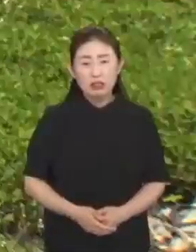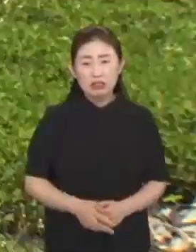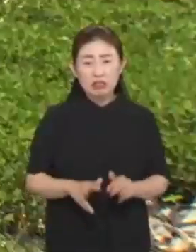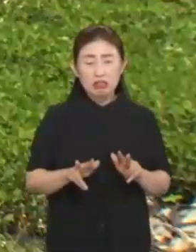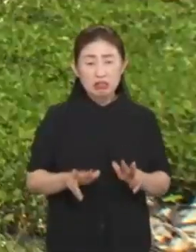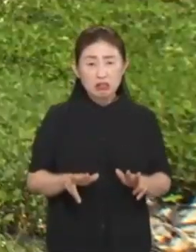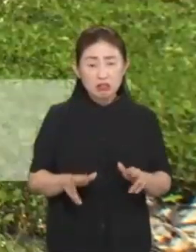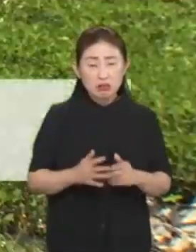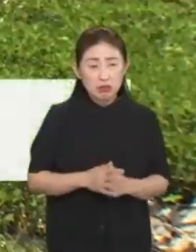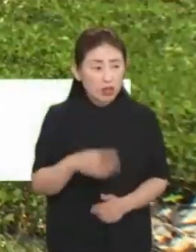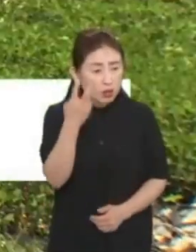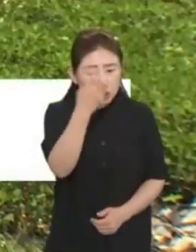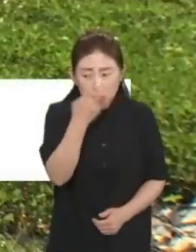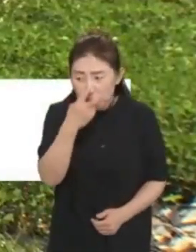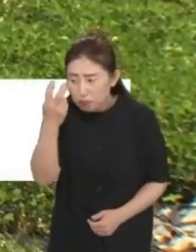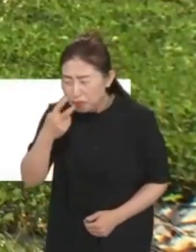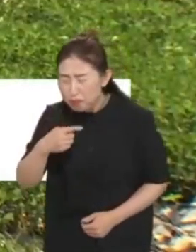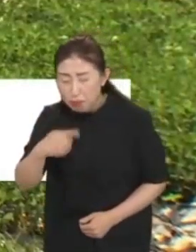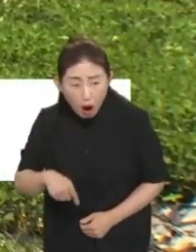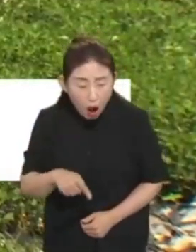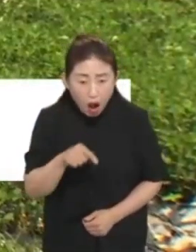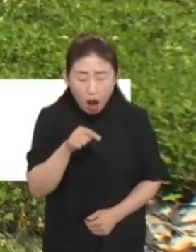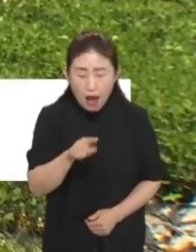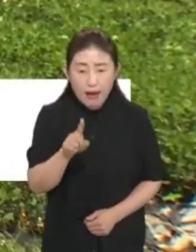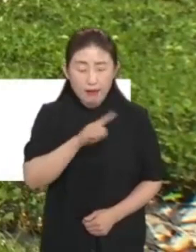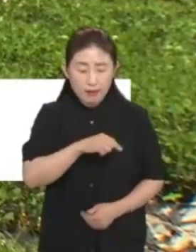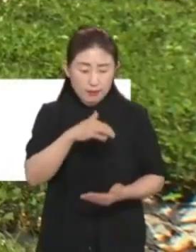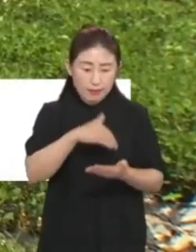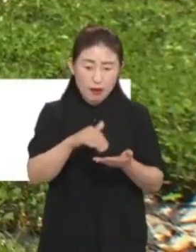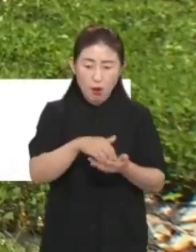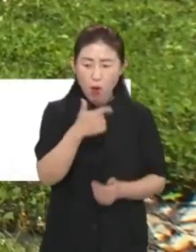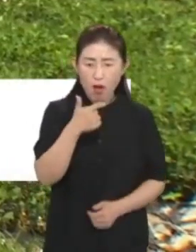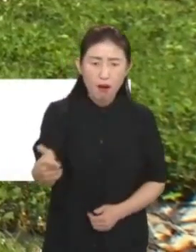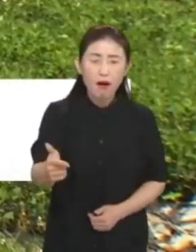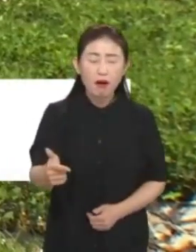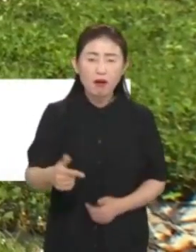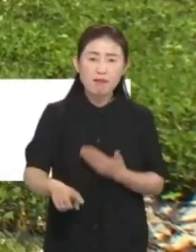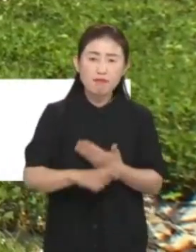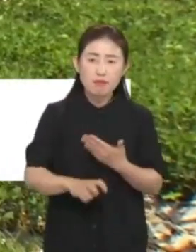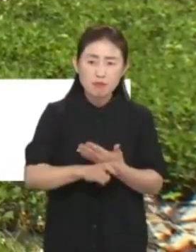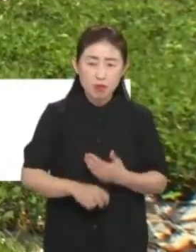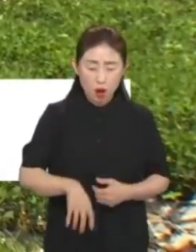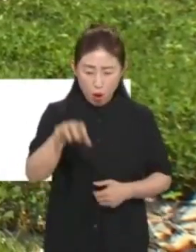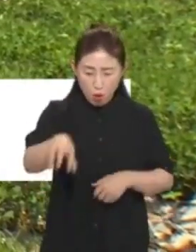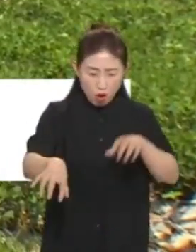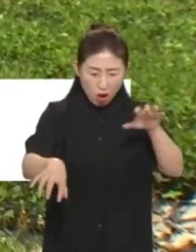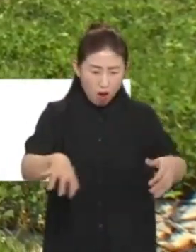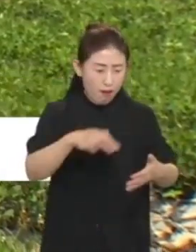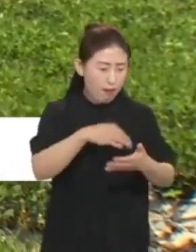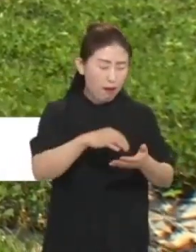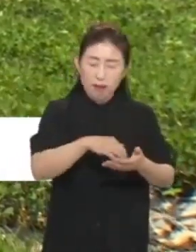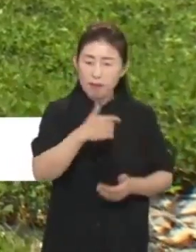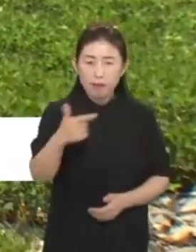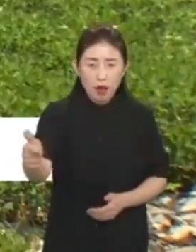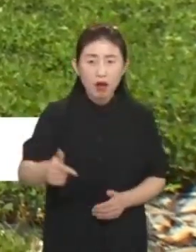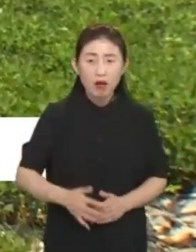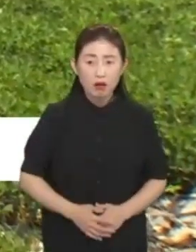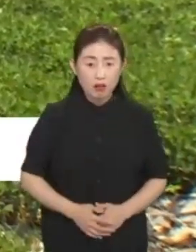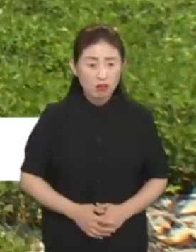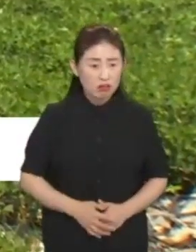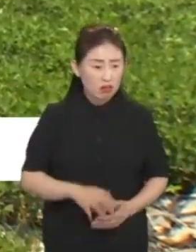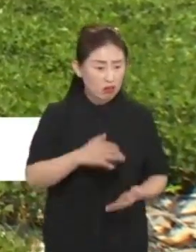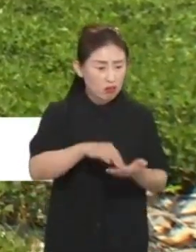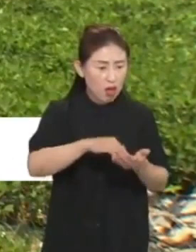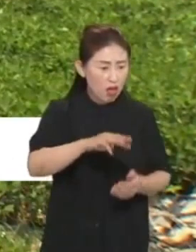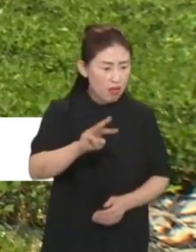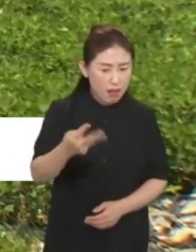여태까지 조사했던 번식장 중에서 가장 큰 규모이고요. 둘 다 역대급으로 큽니다. 거의 300마리